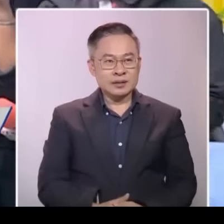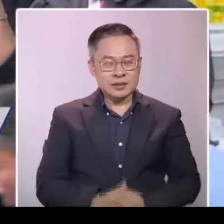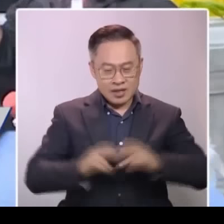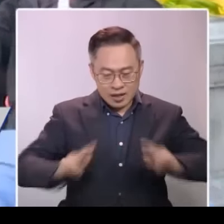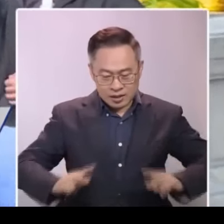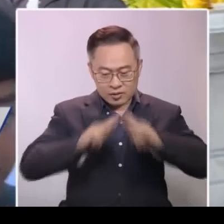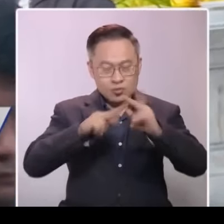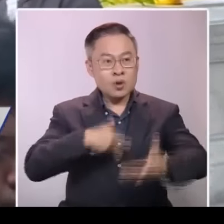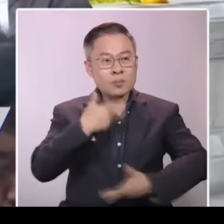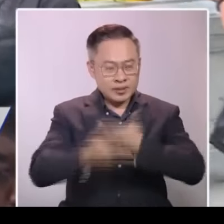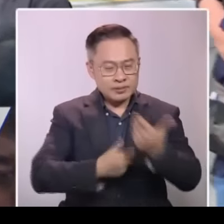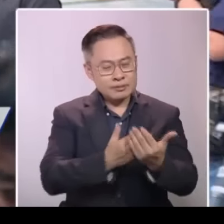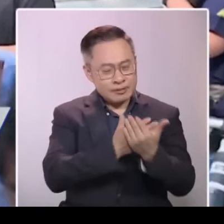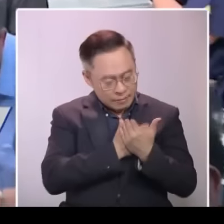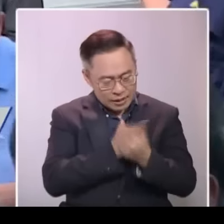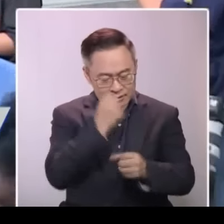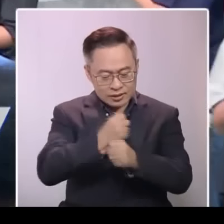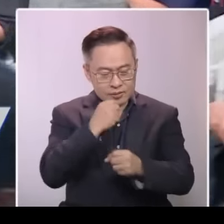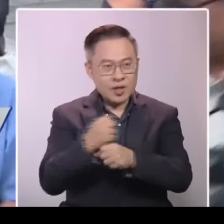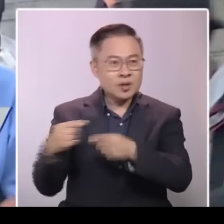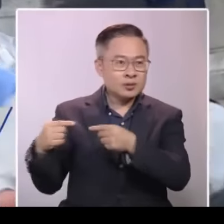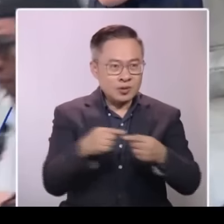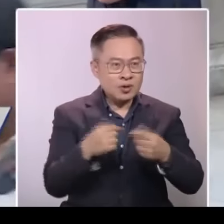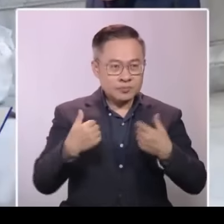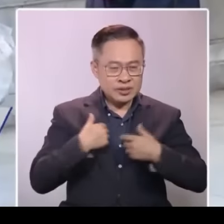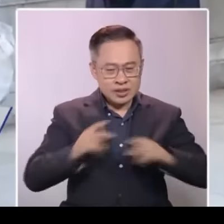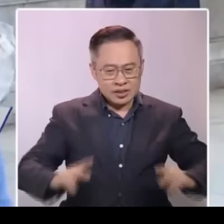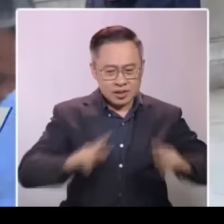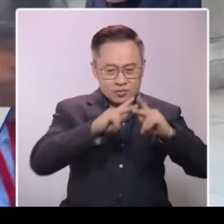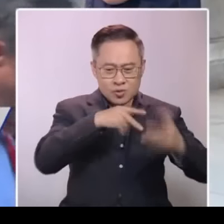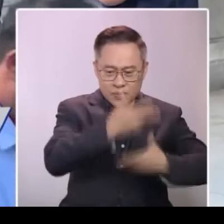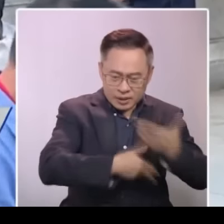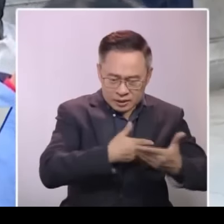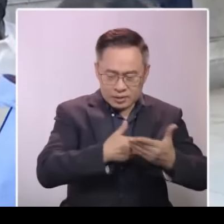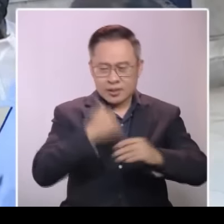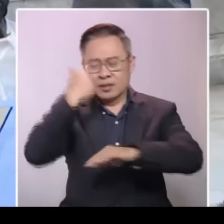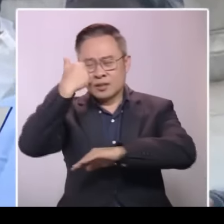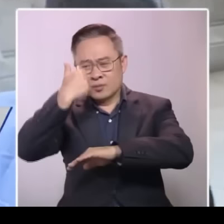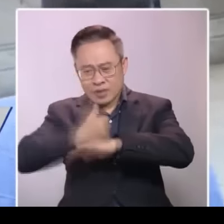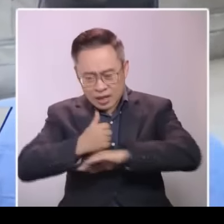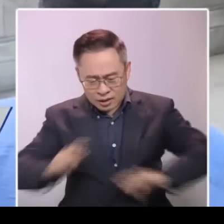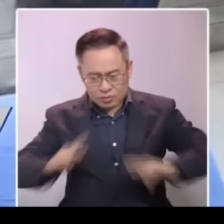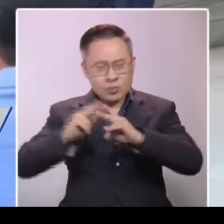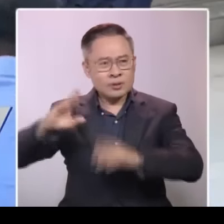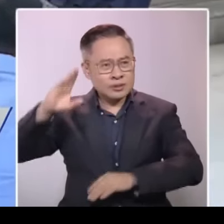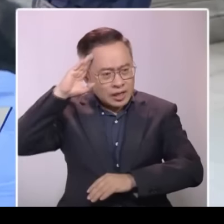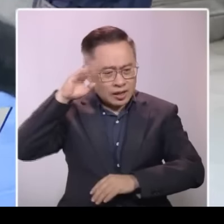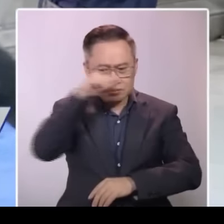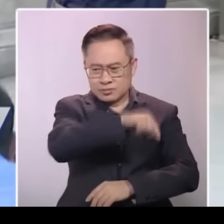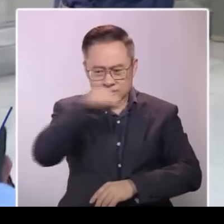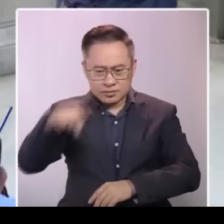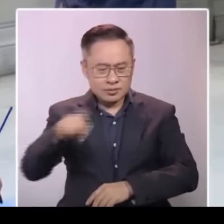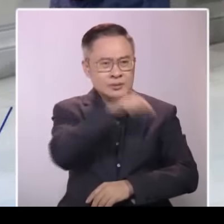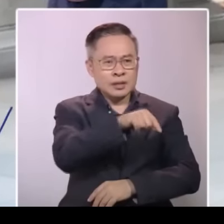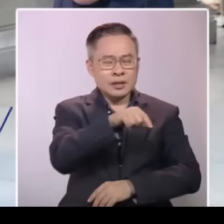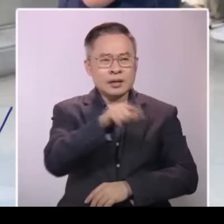อ ก็เมื่อวานซื่อแหละมีคนไปถามว่ามันมีกระแสข่าวว่าไอ้คุณภูมิธรรมเนี่ยจะไปที่กลาโห